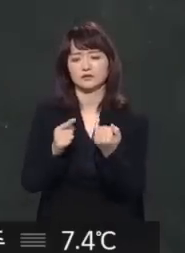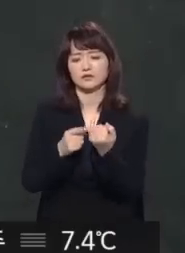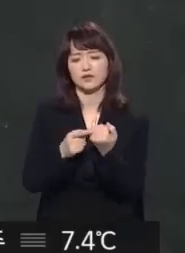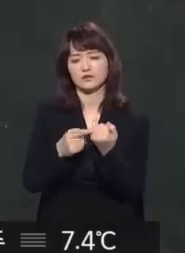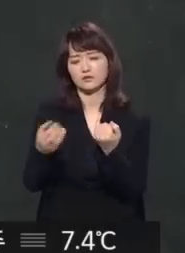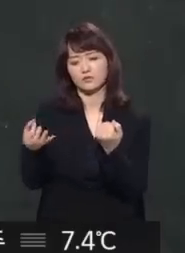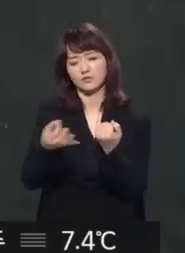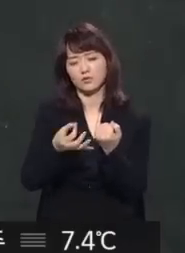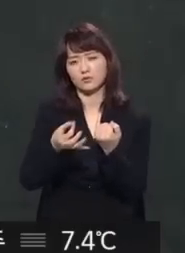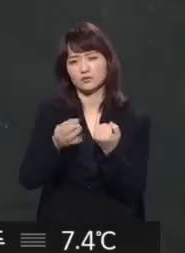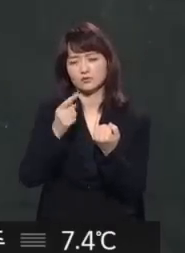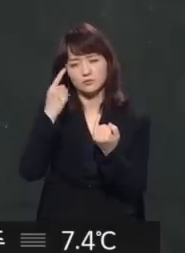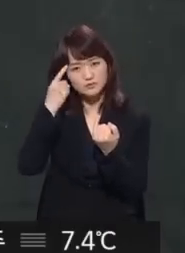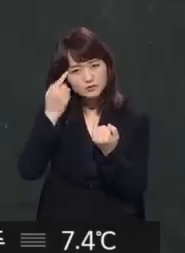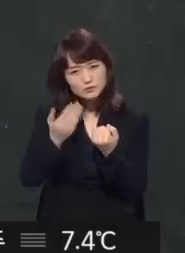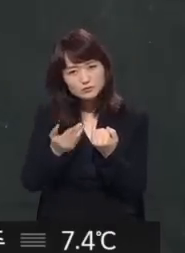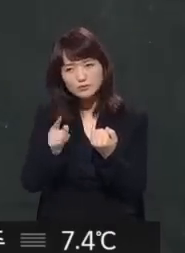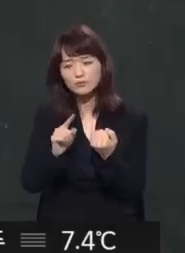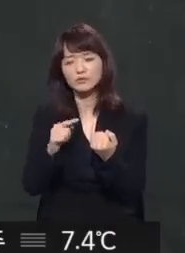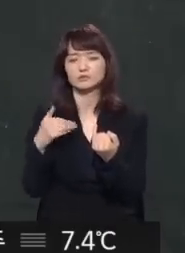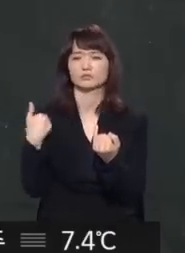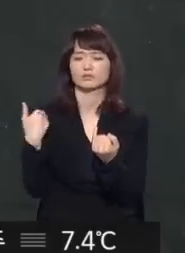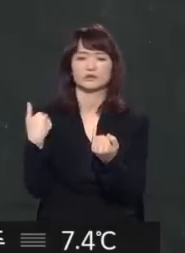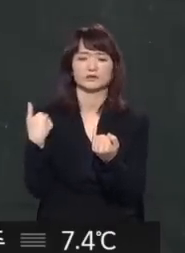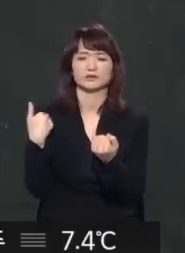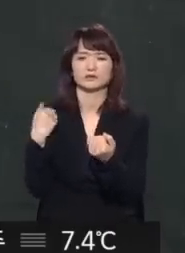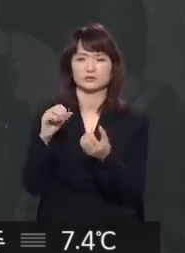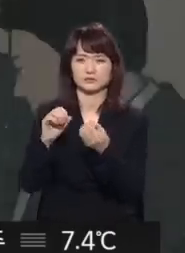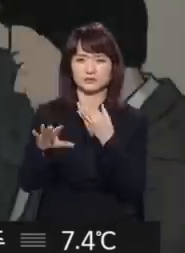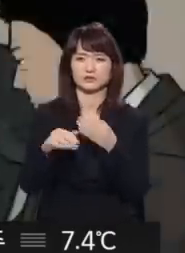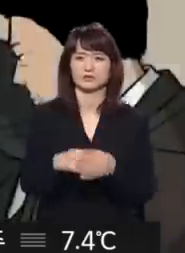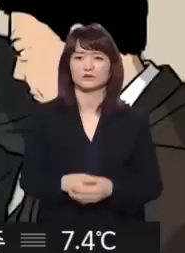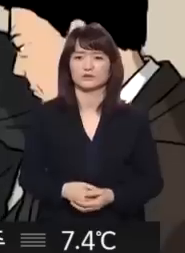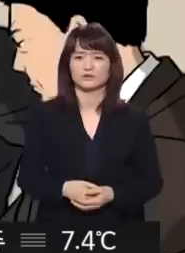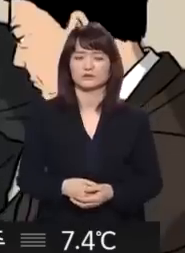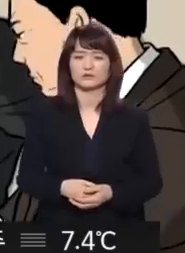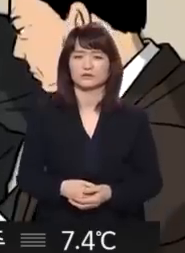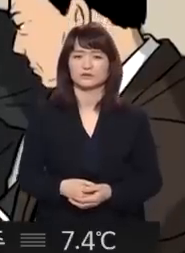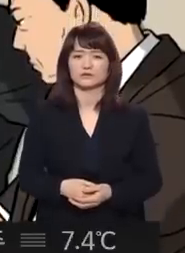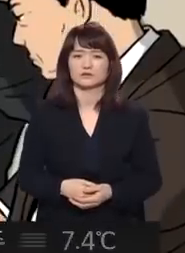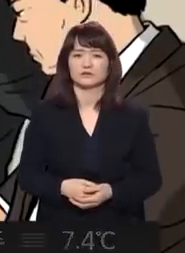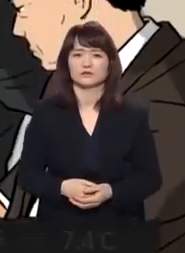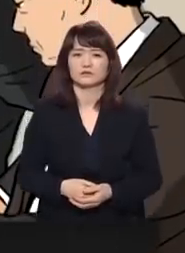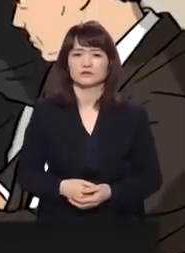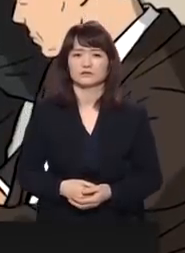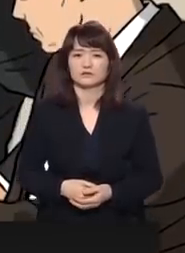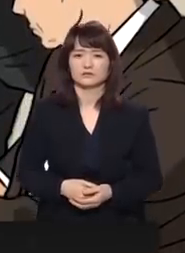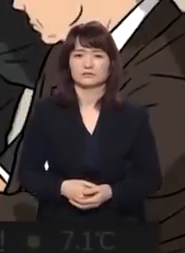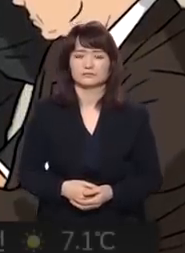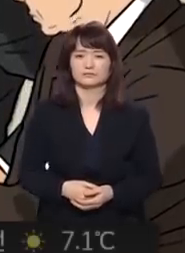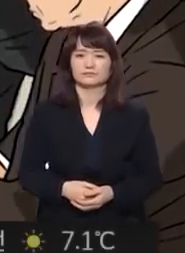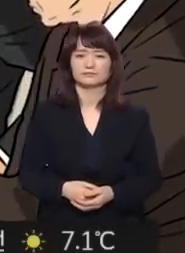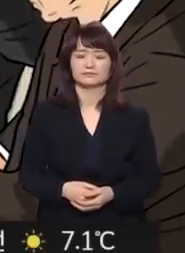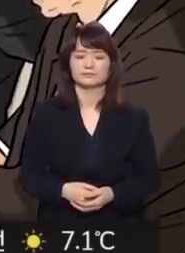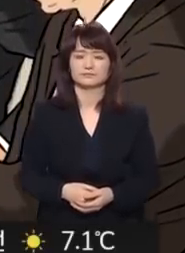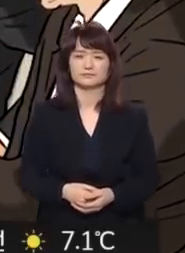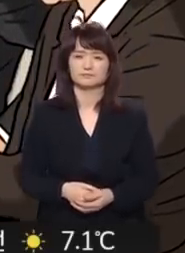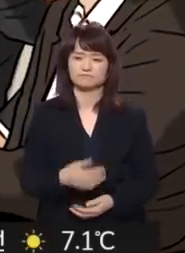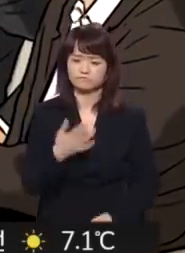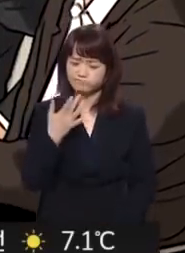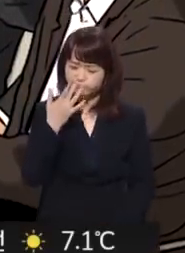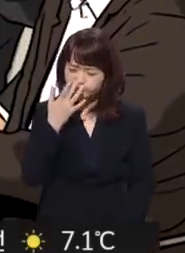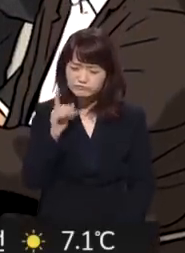자체가 문제인지를 몰랐다라고 해명을 했거든요 이번에 이번에 또 벌어진 일에 아 정말 진짜 이해가 안